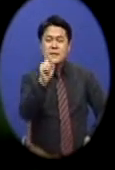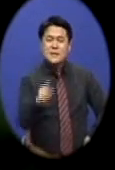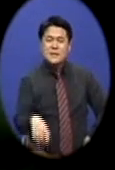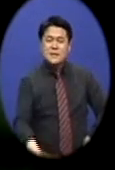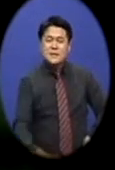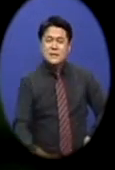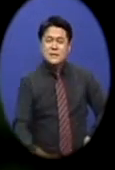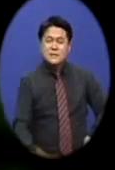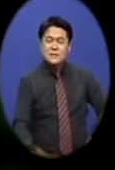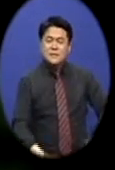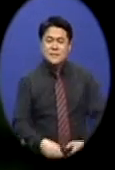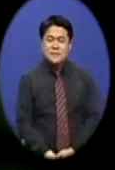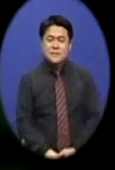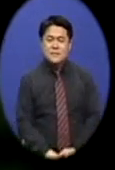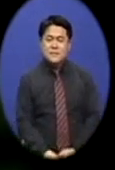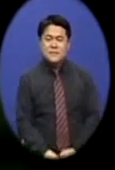글쎄야